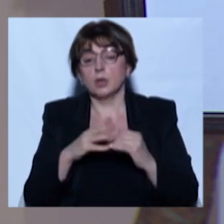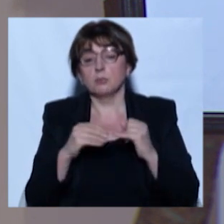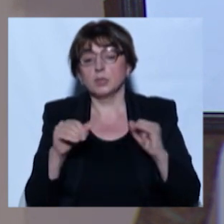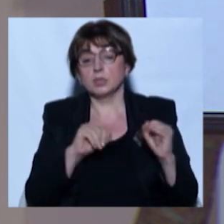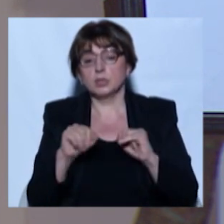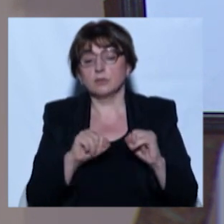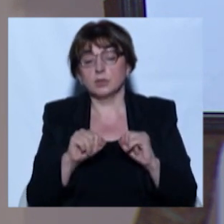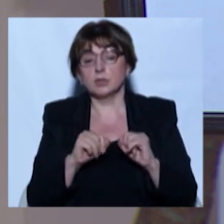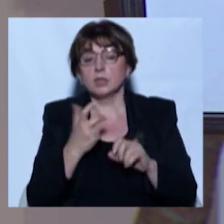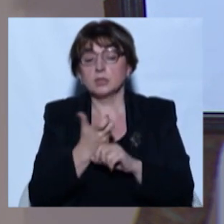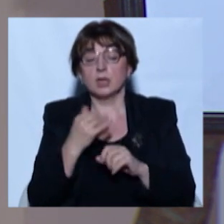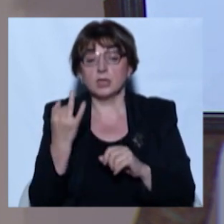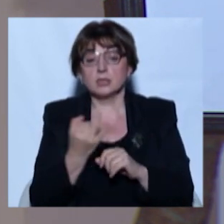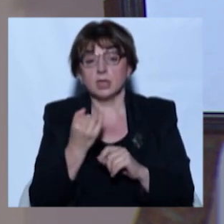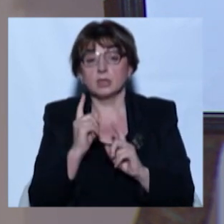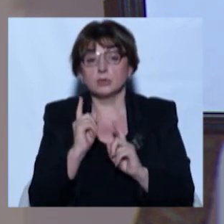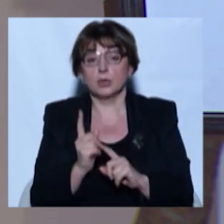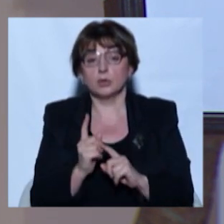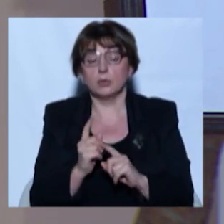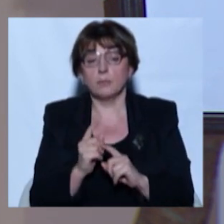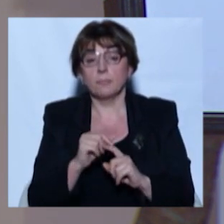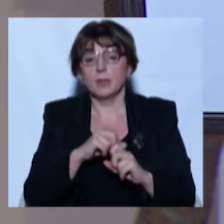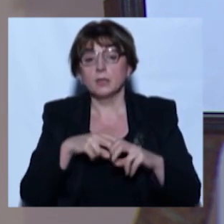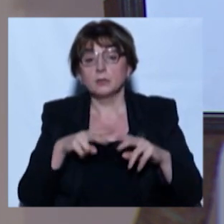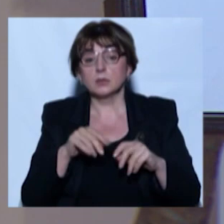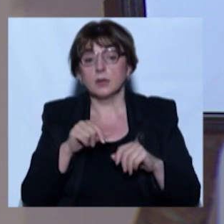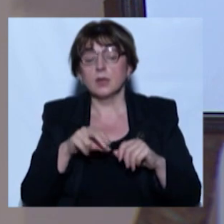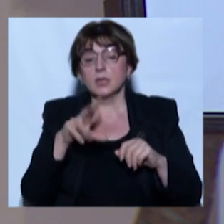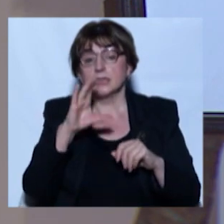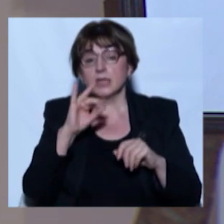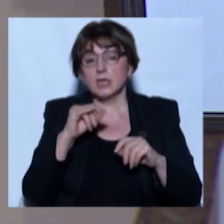ძალიან საინტერესოა, რომ სეისმურ ზონებში